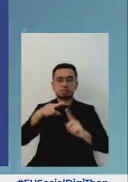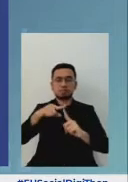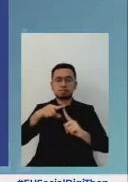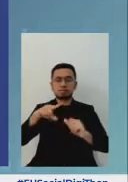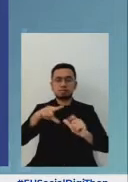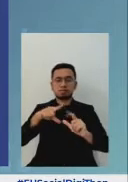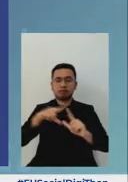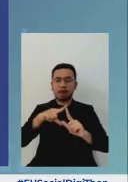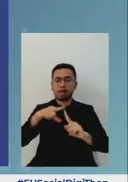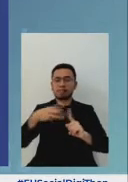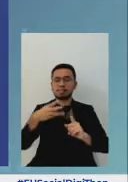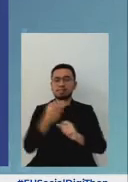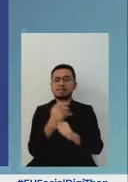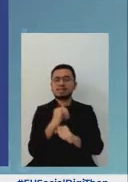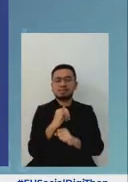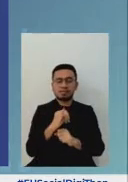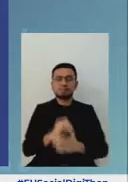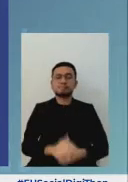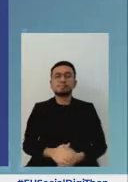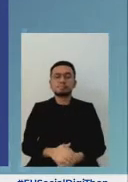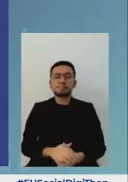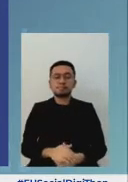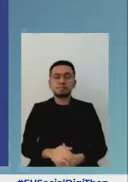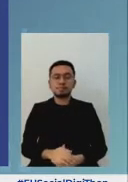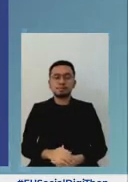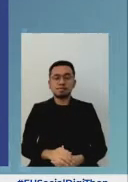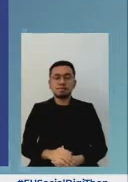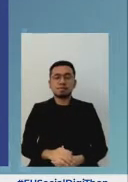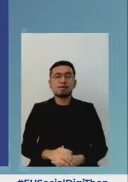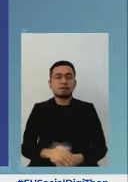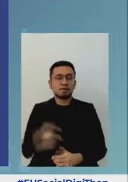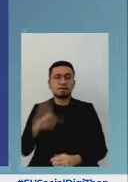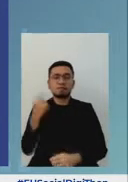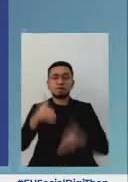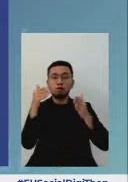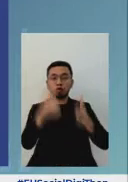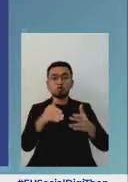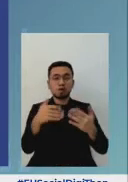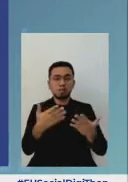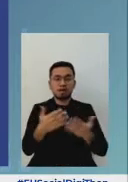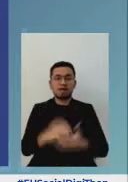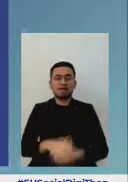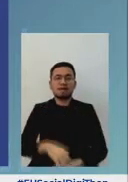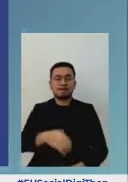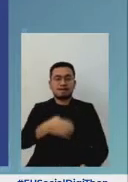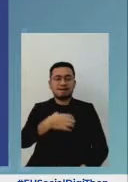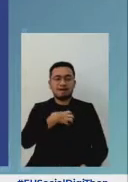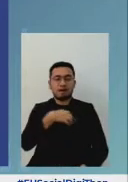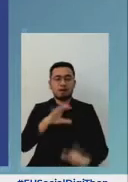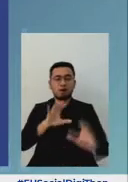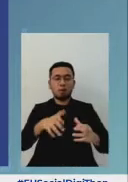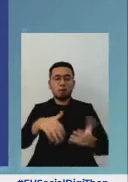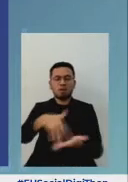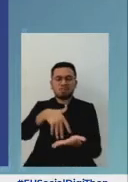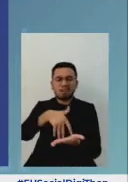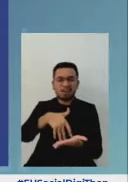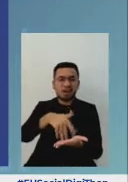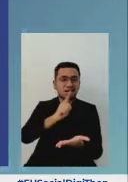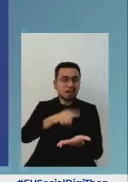kedua hal itu terutama berfokus pada perlindungan hak-hak kelompok rentan termasuk perempuan dan